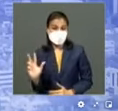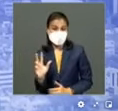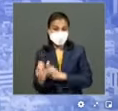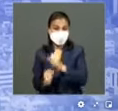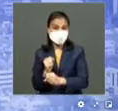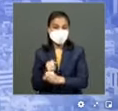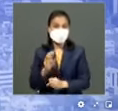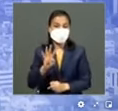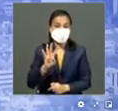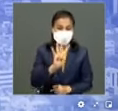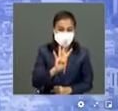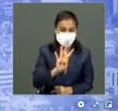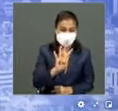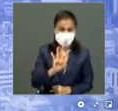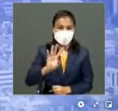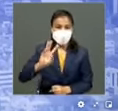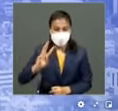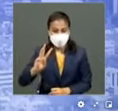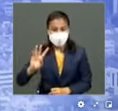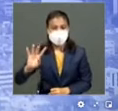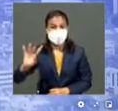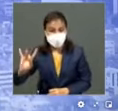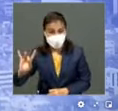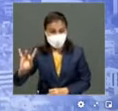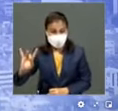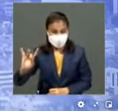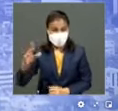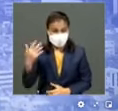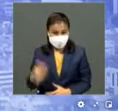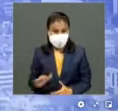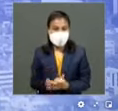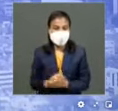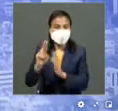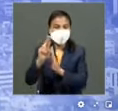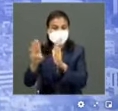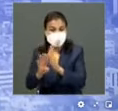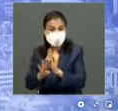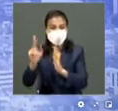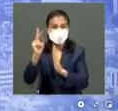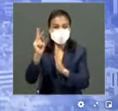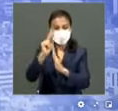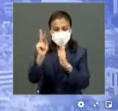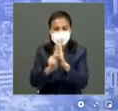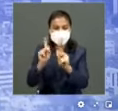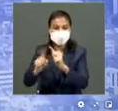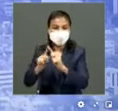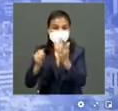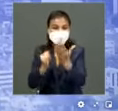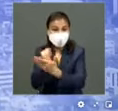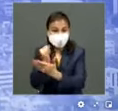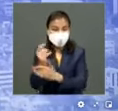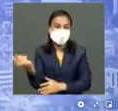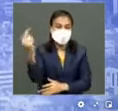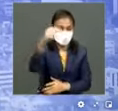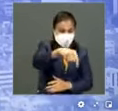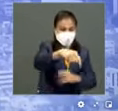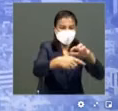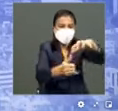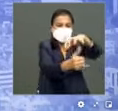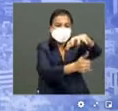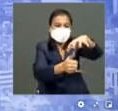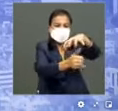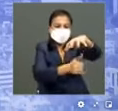ปี6ปีและ8ปีเมื่อเดินทางมาตามระบบก็ได้รับการจัดสรรให้อยู่ในสเตทควอรันทีนโด